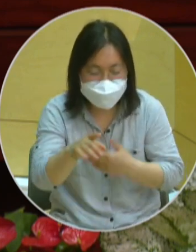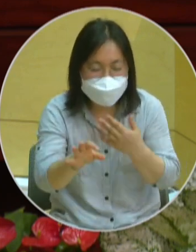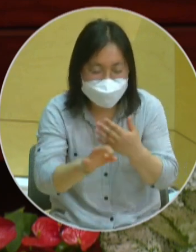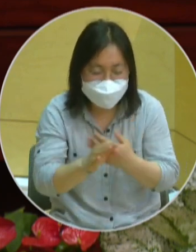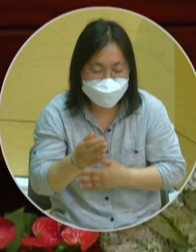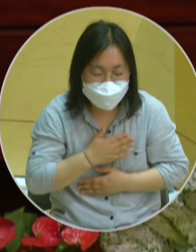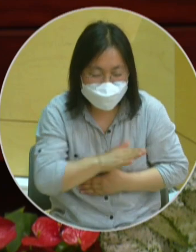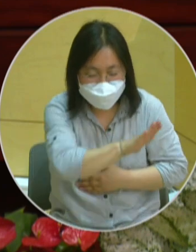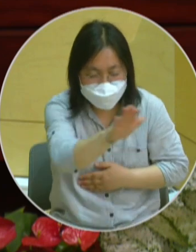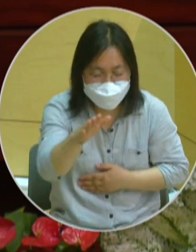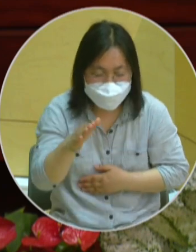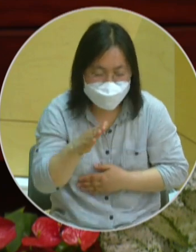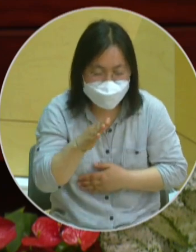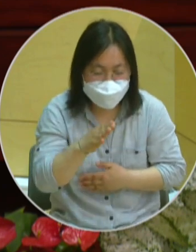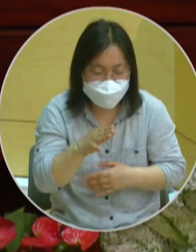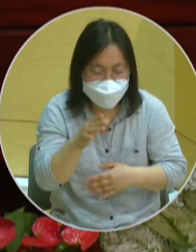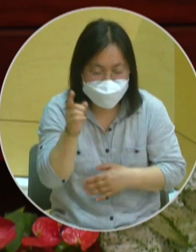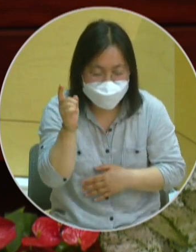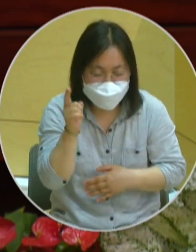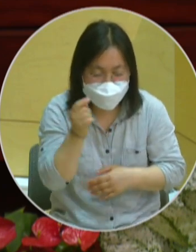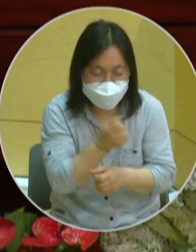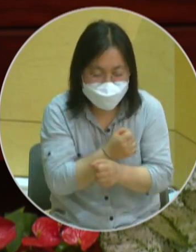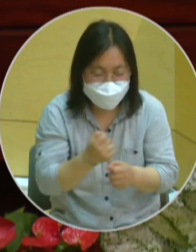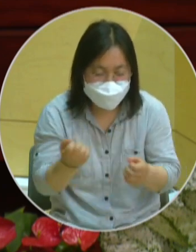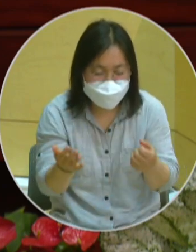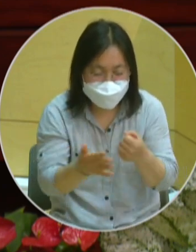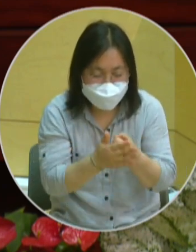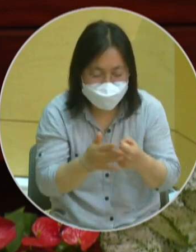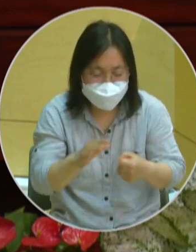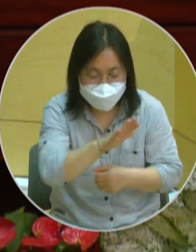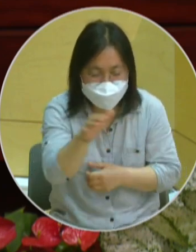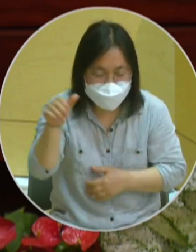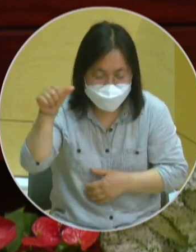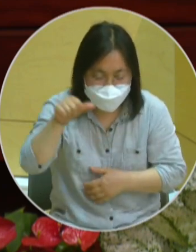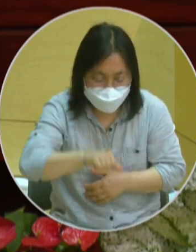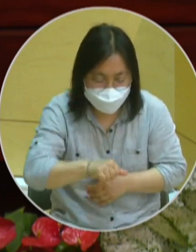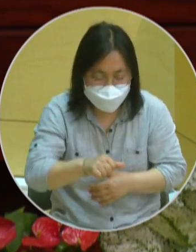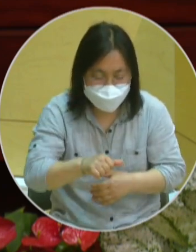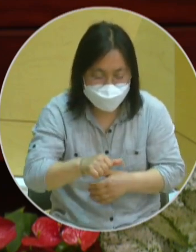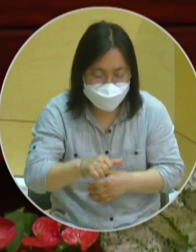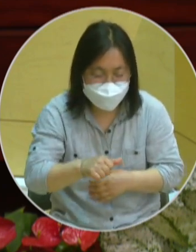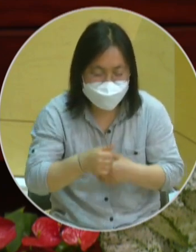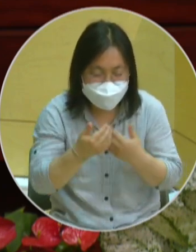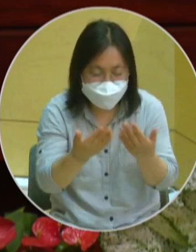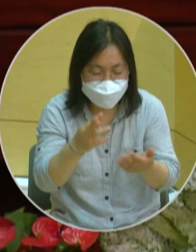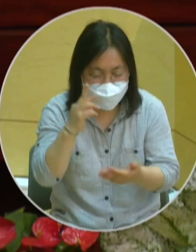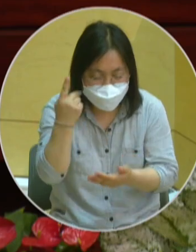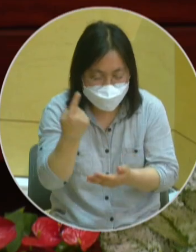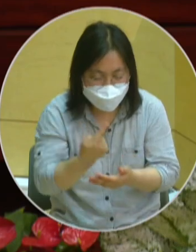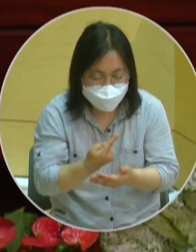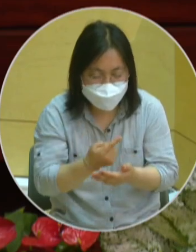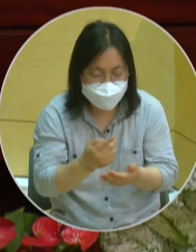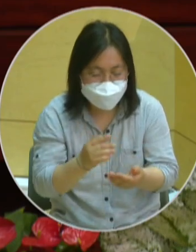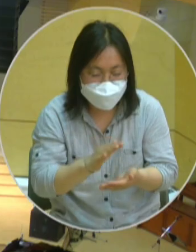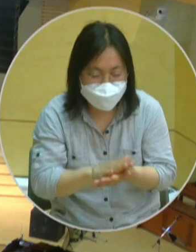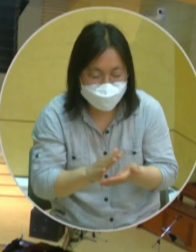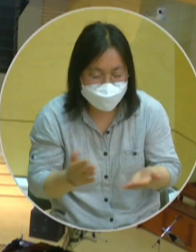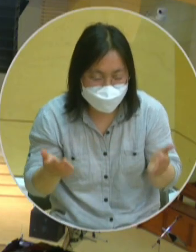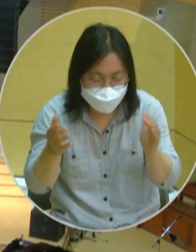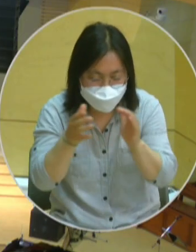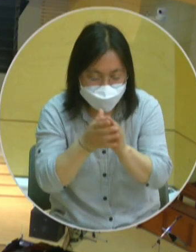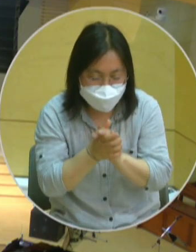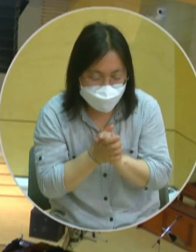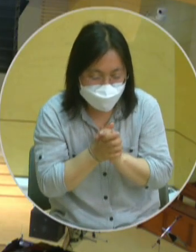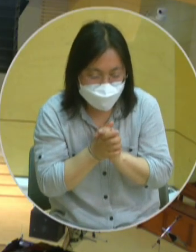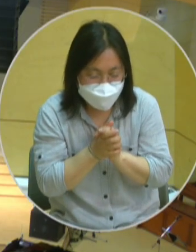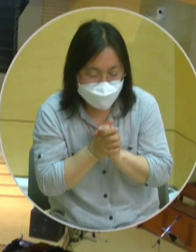그리하면 내가 그들의 악행으로 말미암아 그들에게 재앙을 내리려 하던 뜻을 돌이키리라. 아멘.